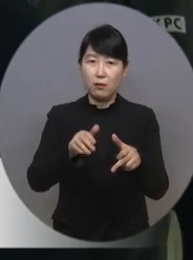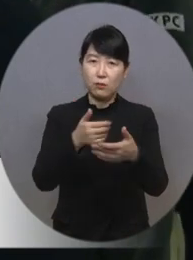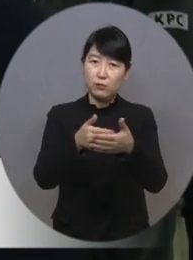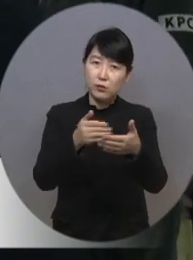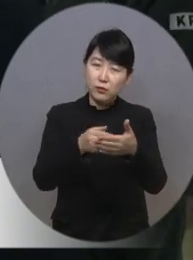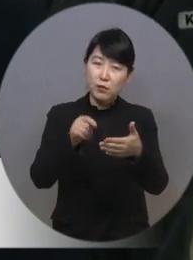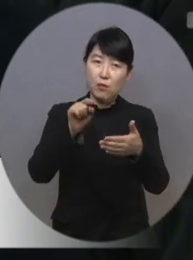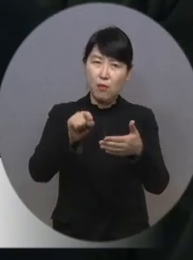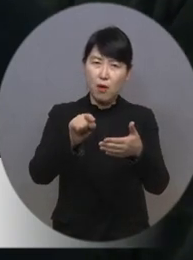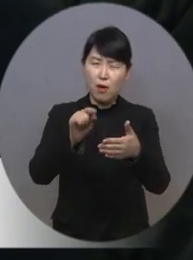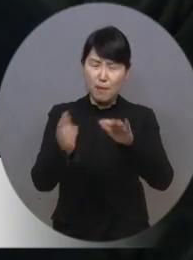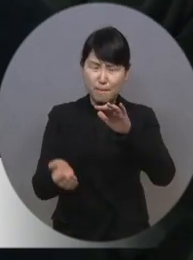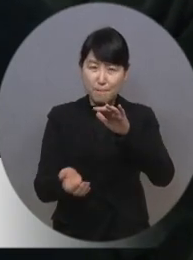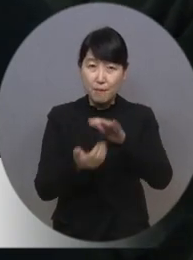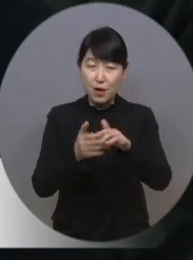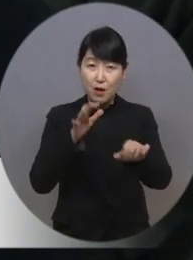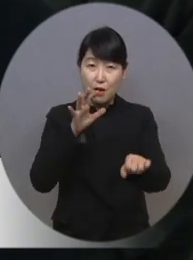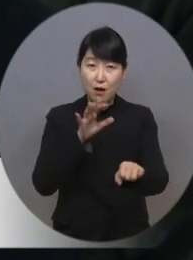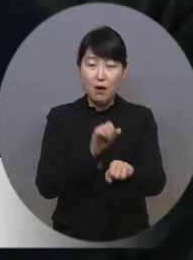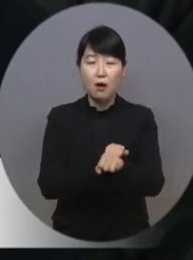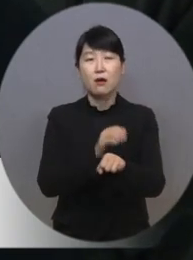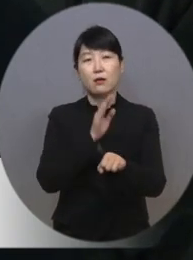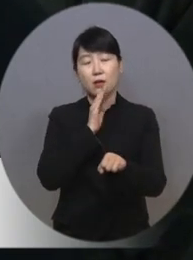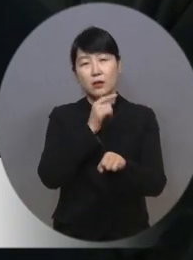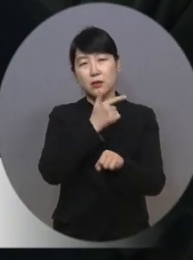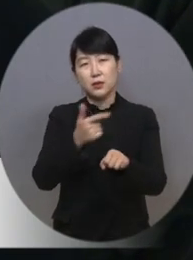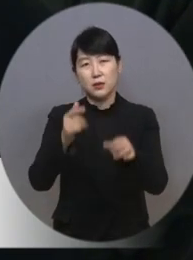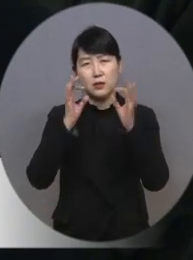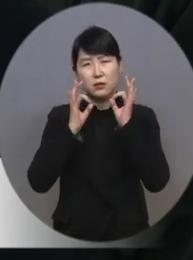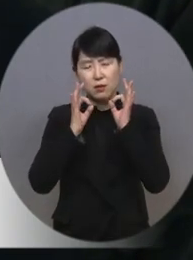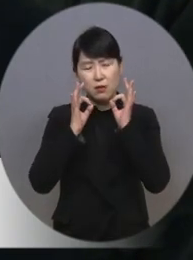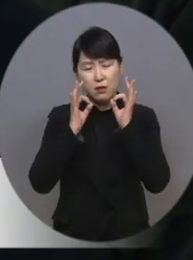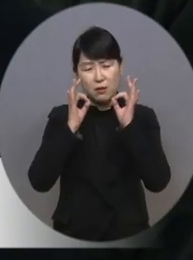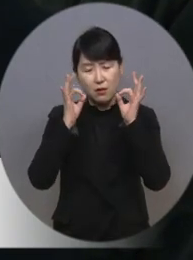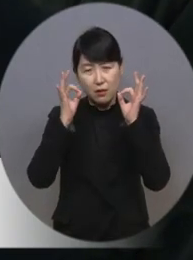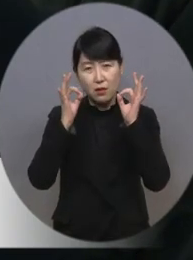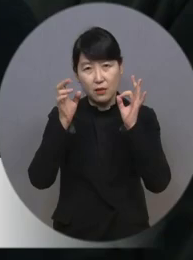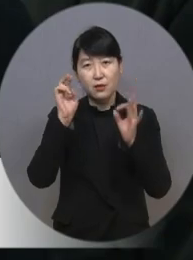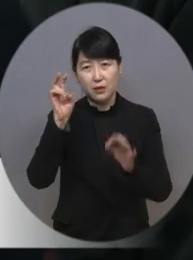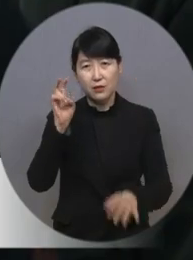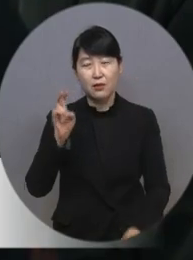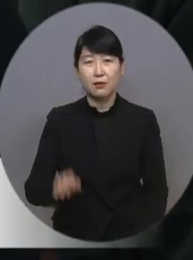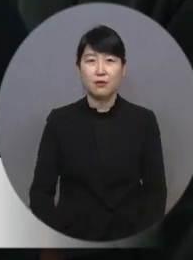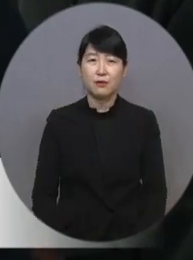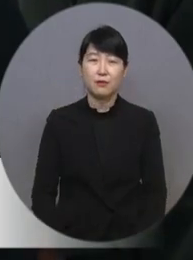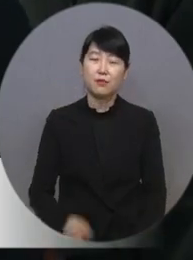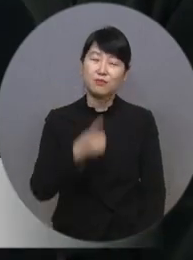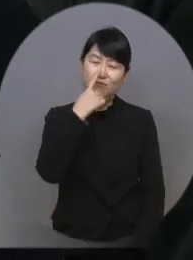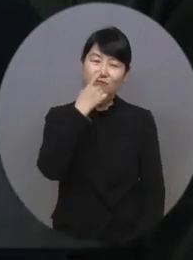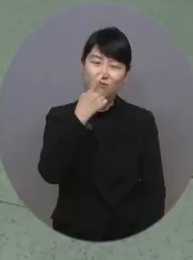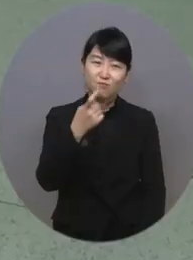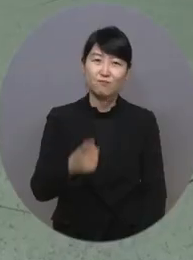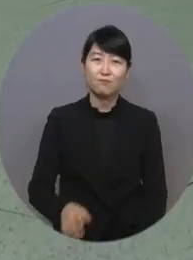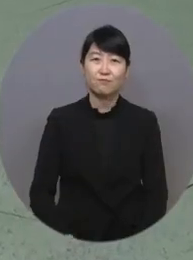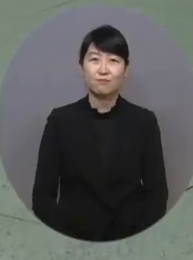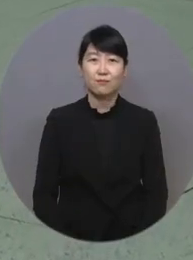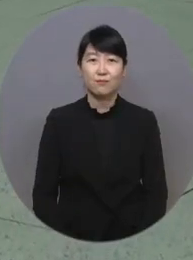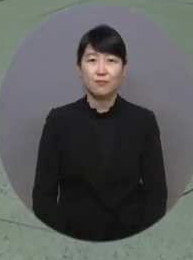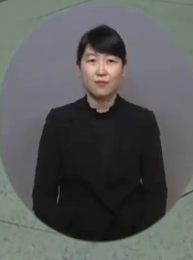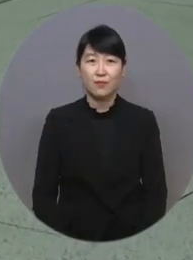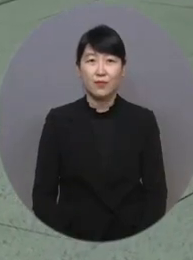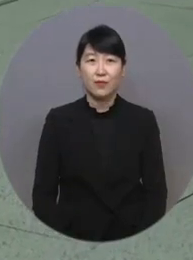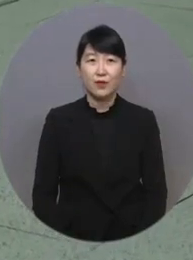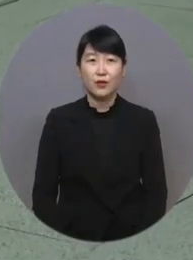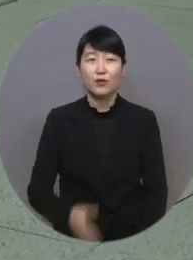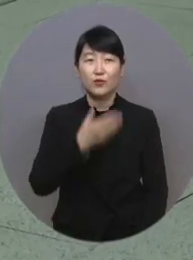수 있으려면 정말 너무 많은 노력 없이는 그릴 수가 없는 작품들인 것 같습니다. 정말 멋집니다. 작품